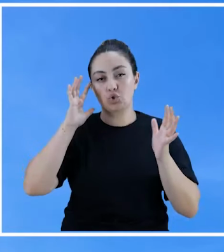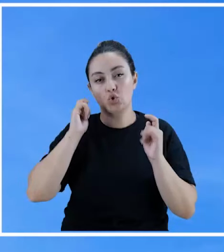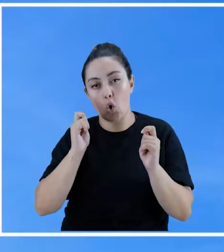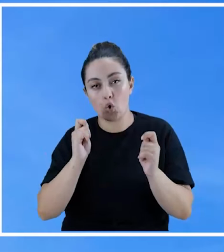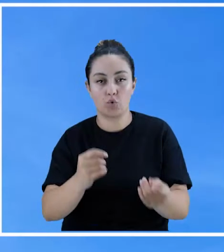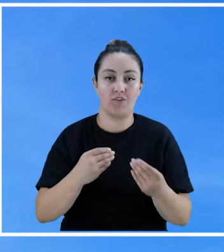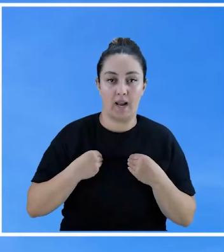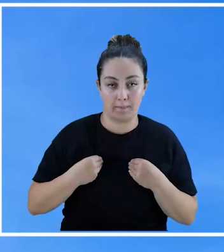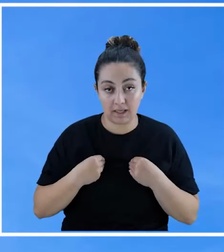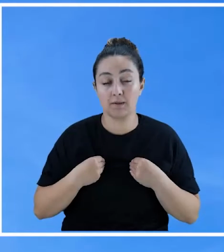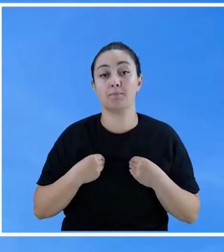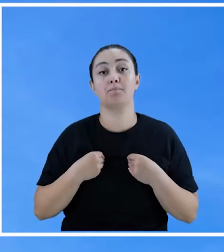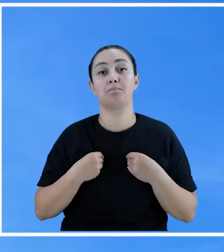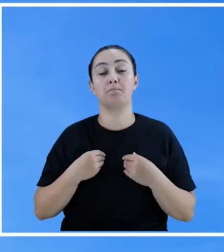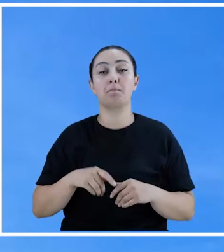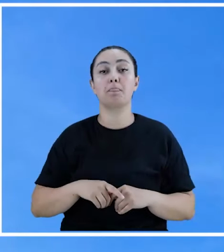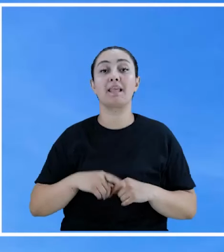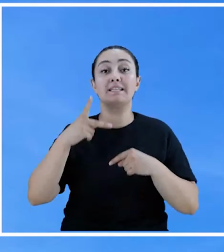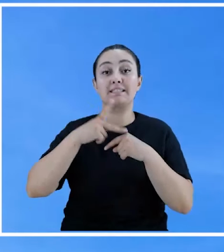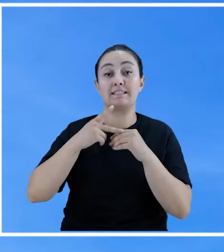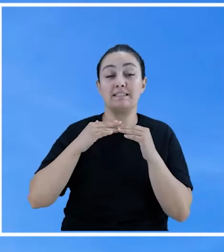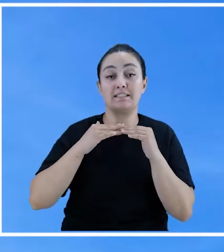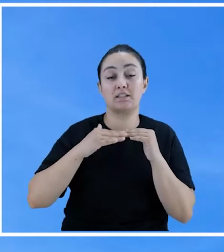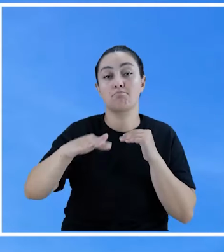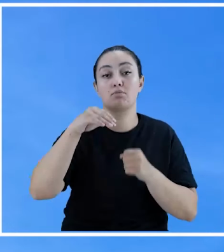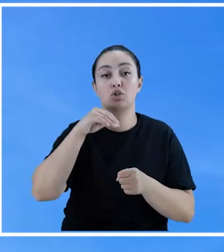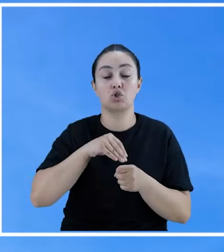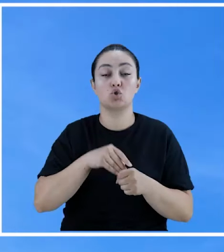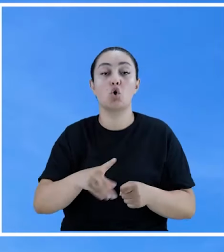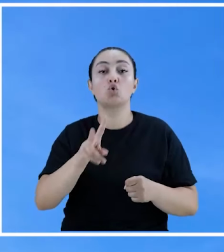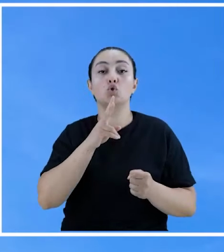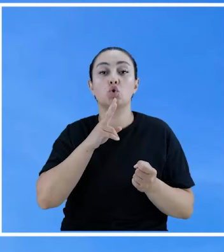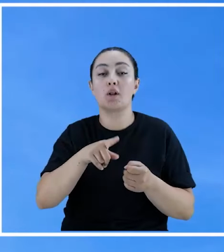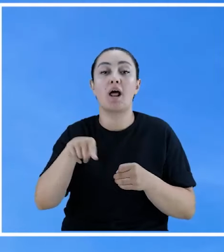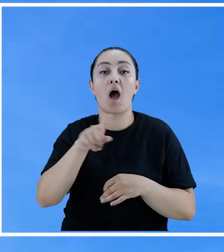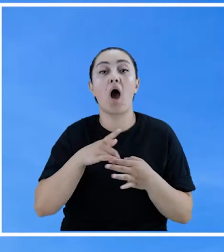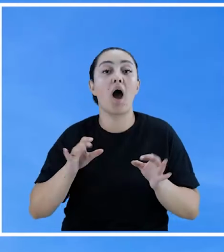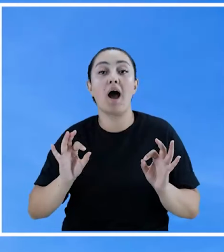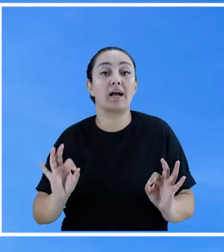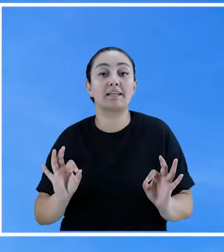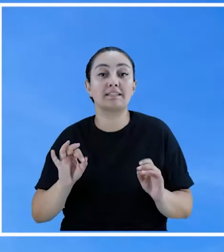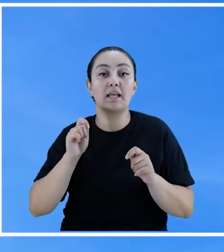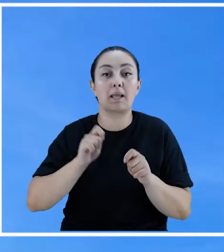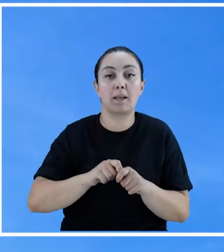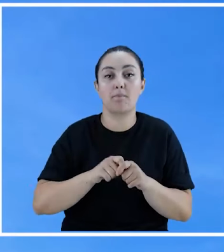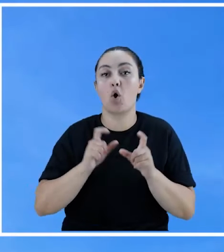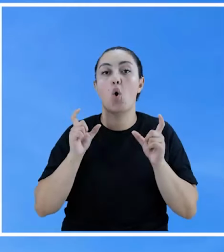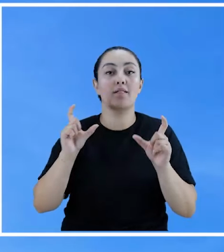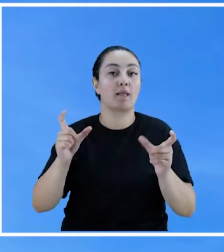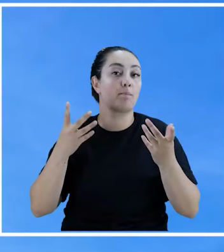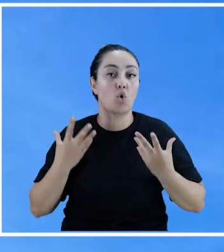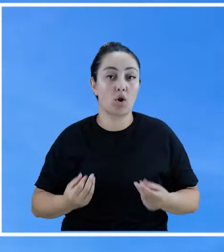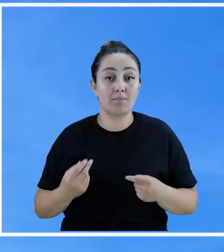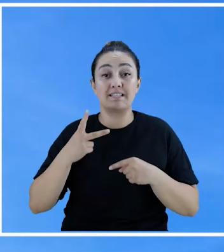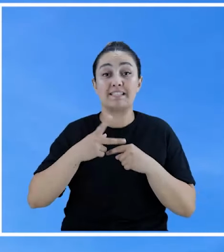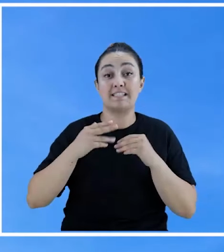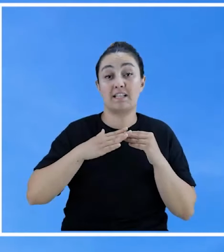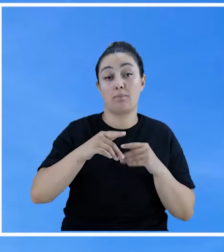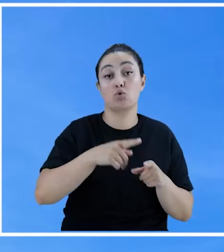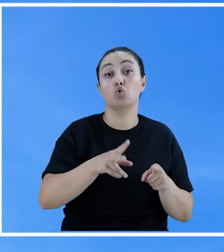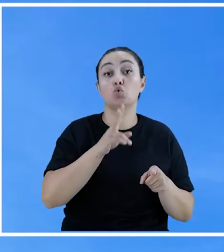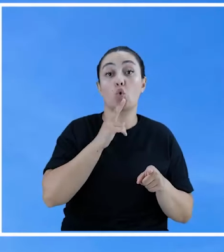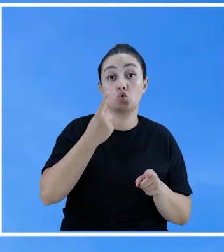diyelim, riskli durum demeyelim. Zemin etüdü sonuçlarına göre hangi yapısal önlemler alınabilir? Zemin